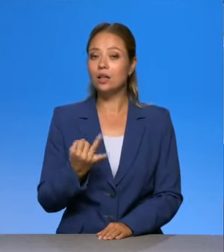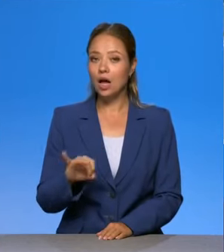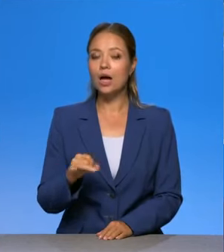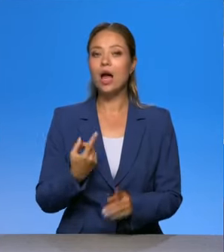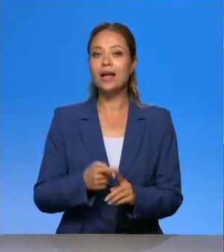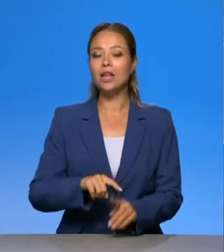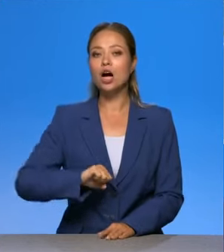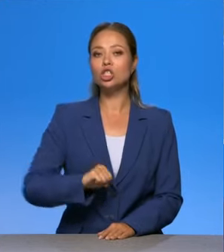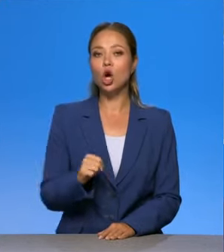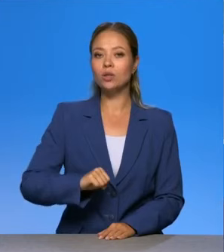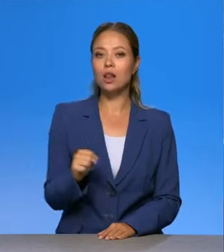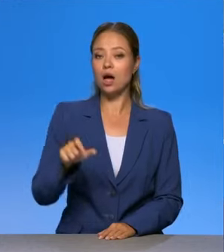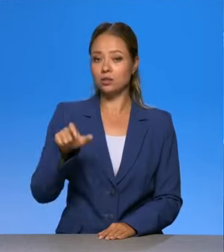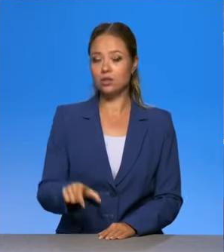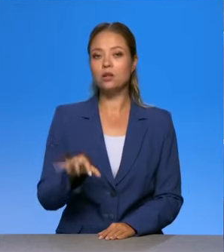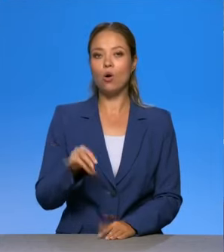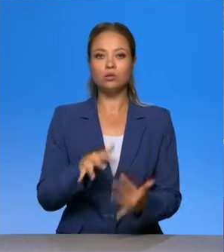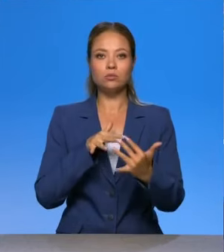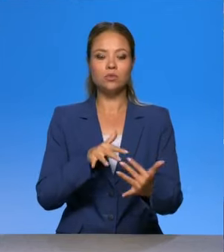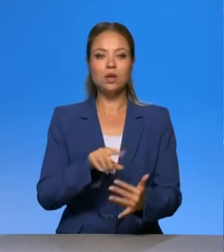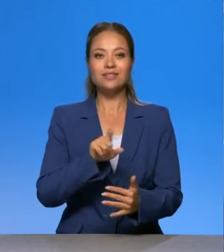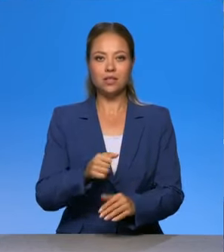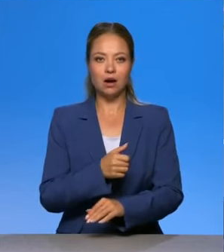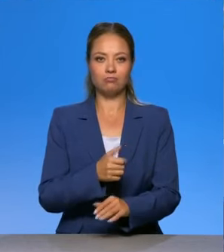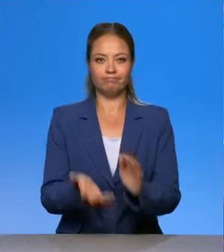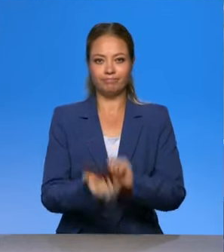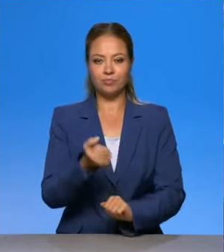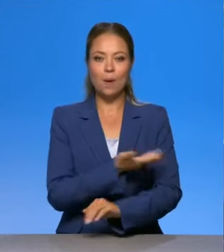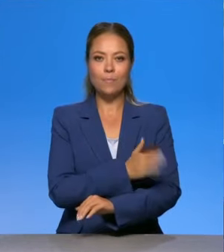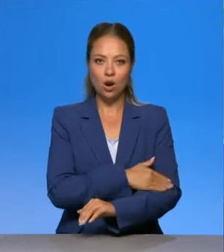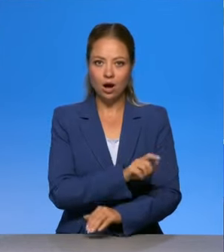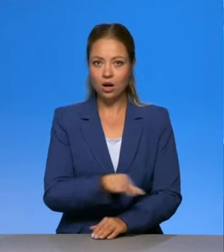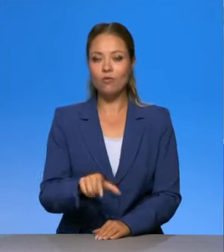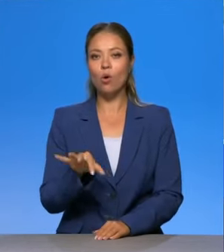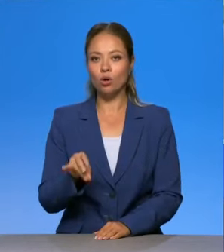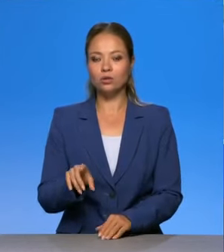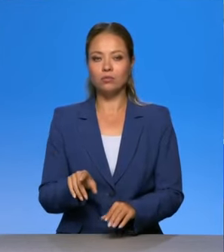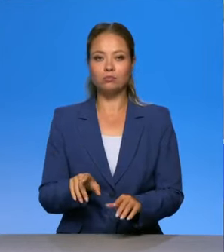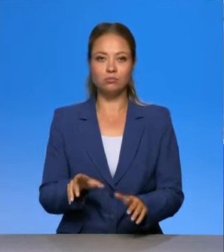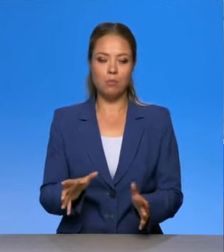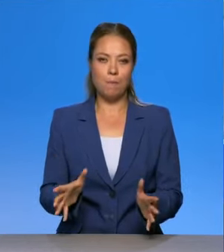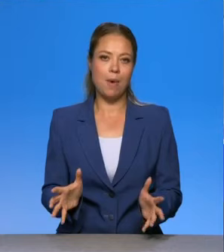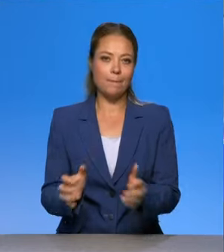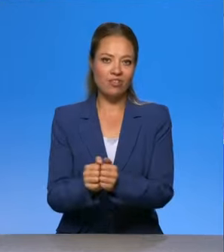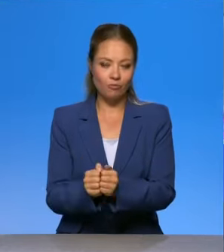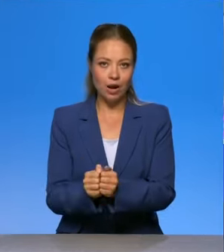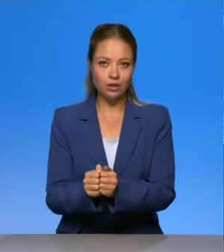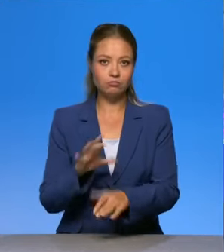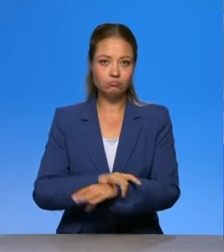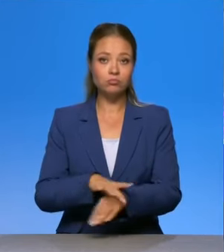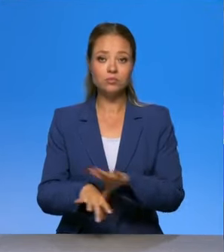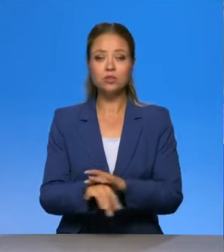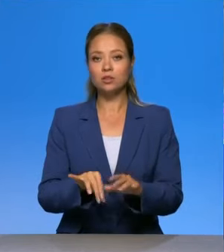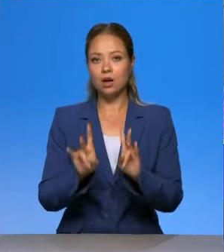водах, соответственно, за поляков, попал в плен и осел. Маклай